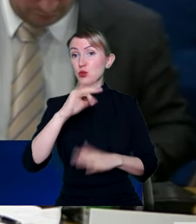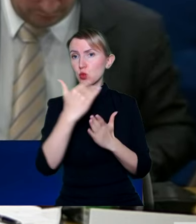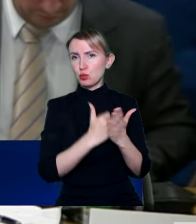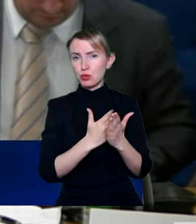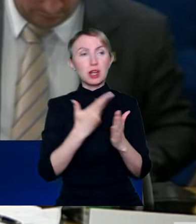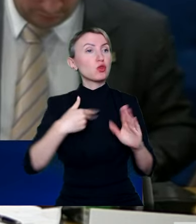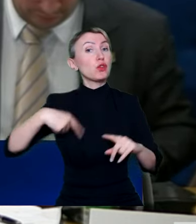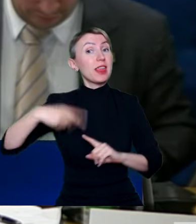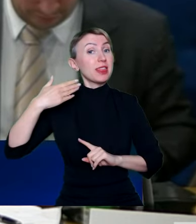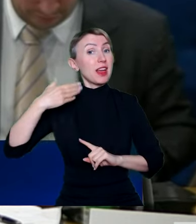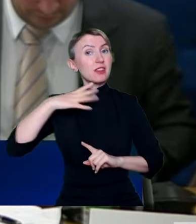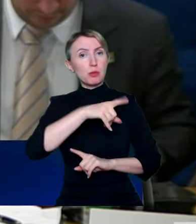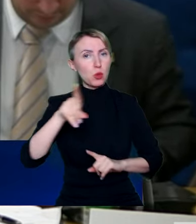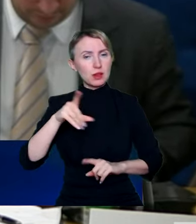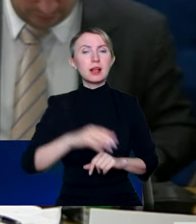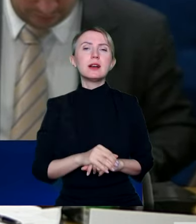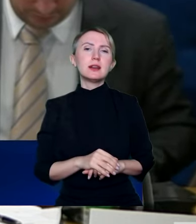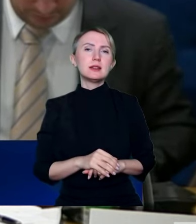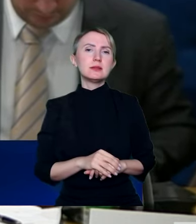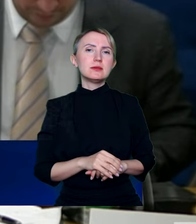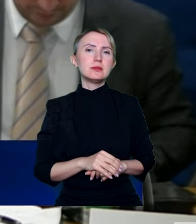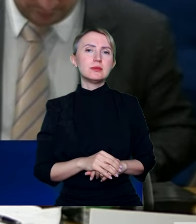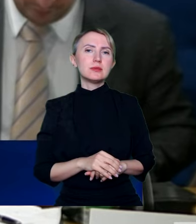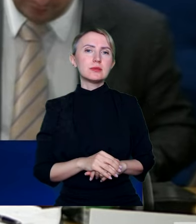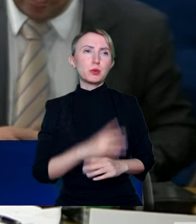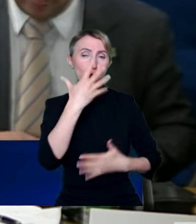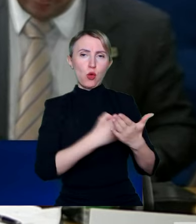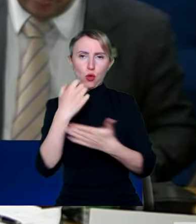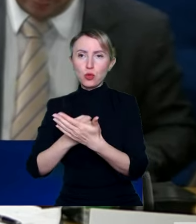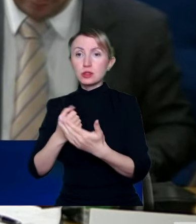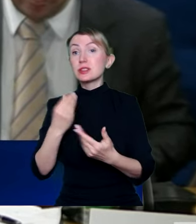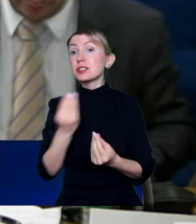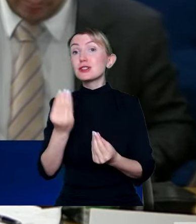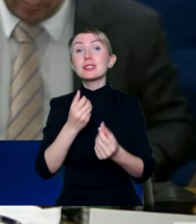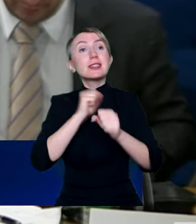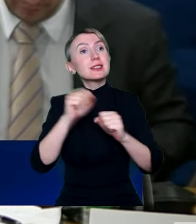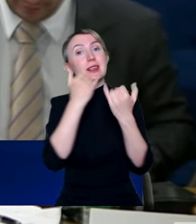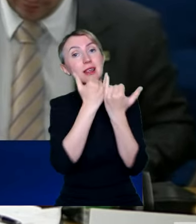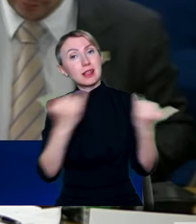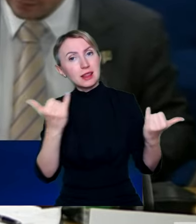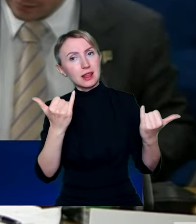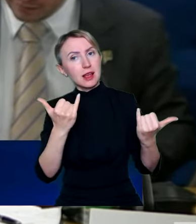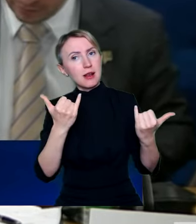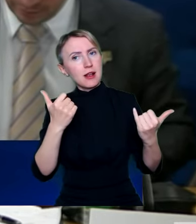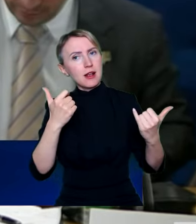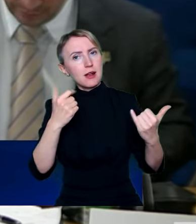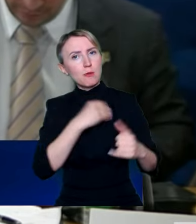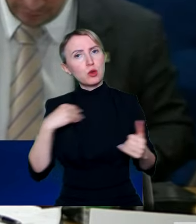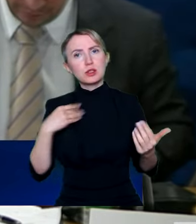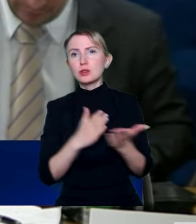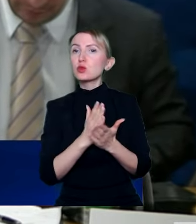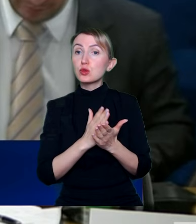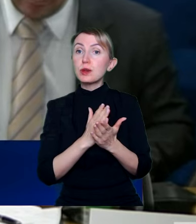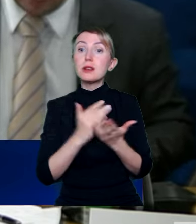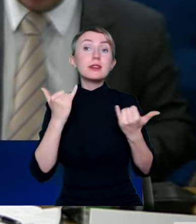państwa był koniem ze skrzydłami, funkcjonują w przestrzeni również do dyspozycji polskich służb również